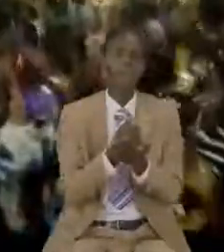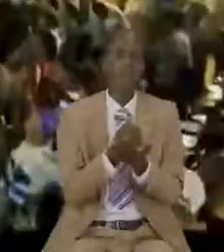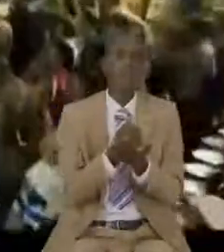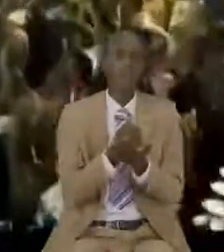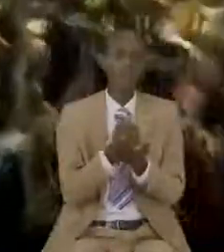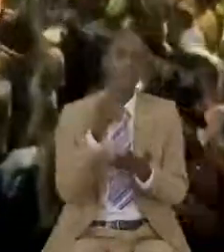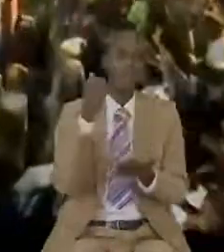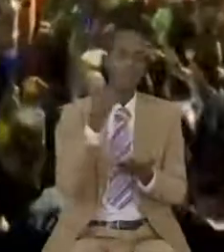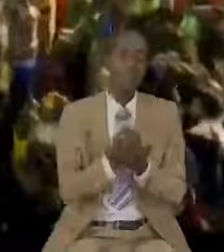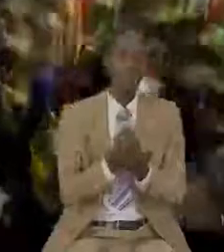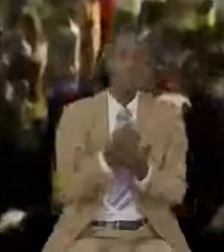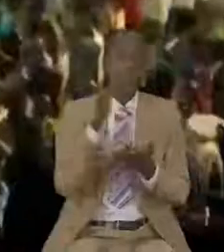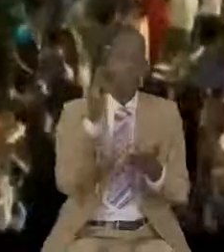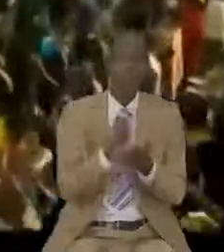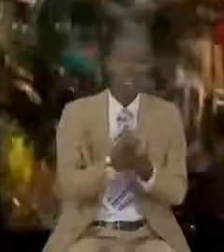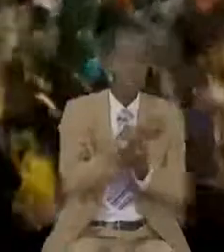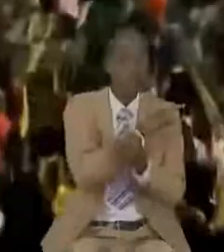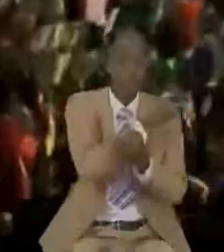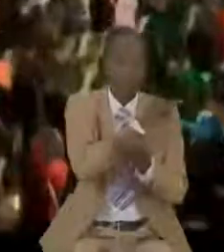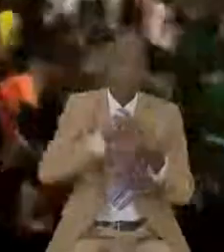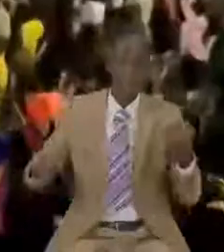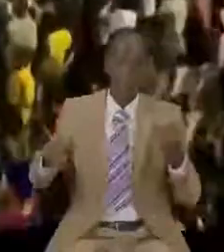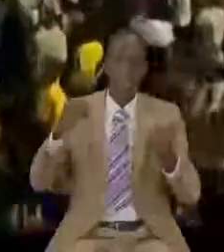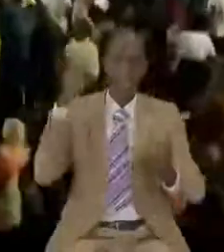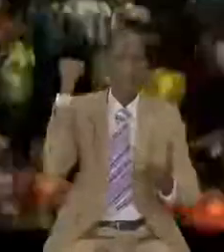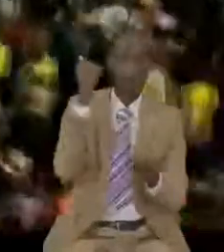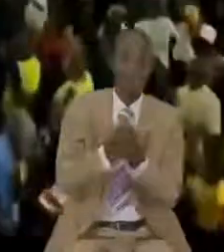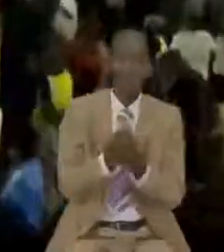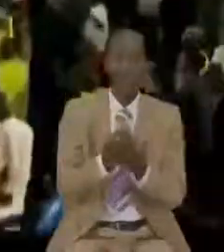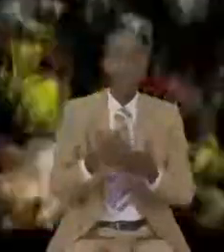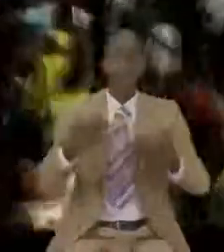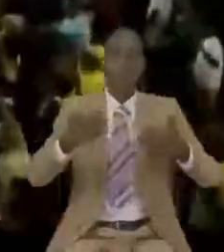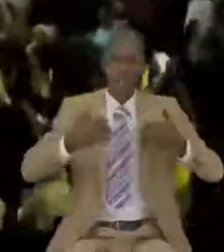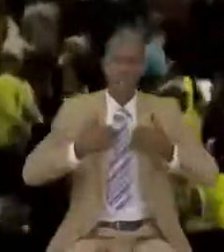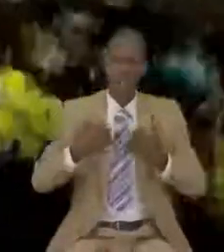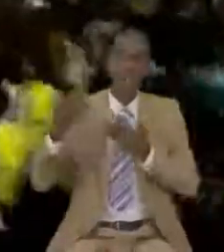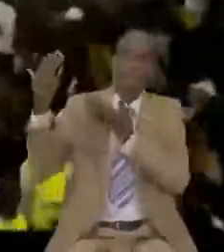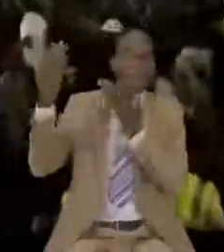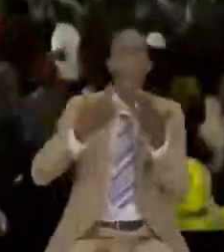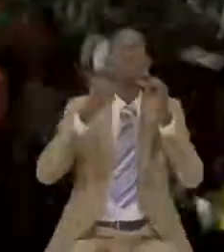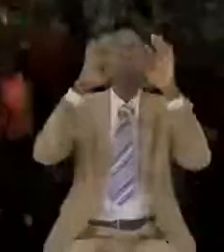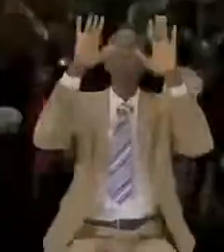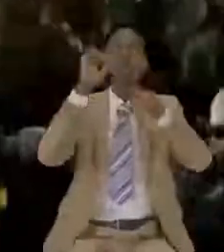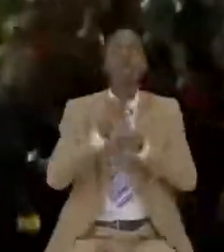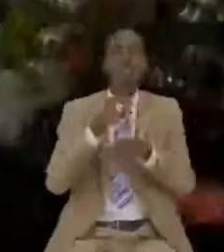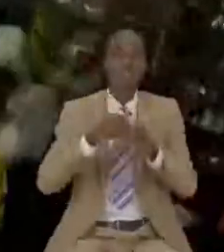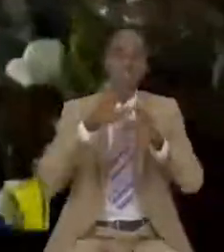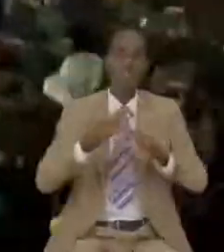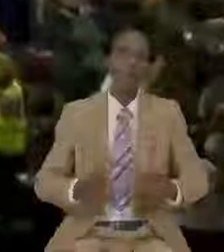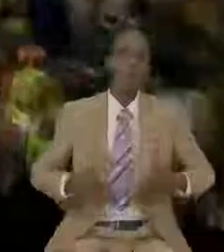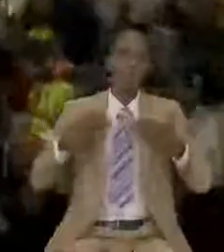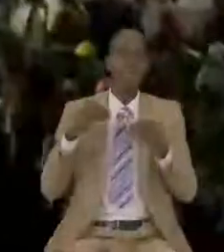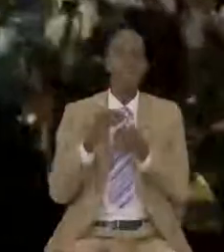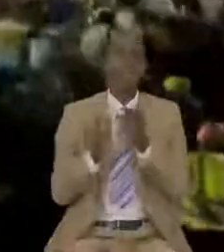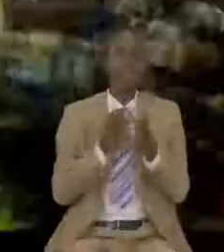Amen. Ce amen final a déposé le miracle dans ta vie.